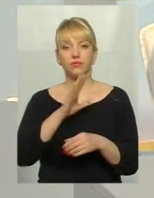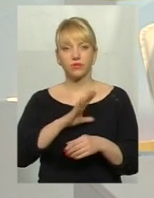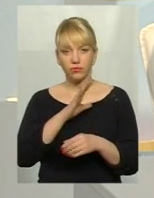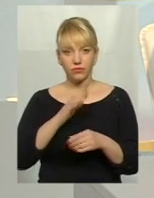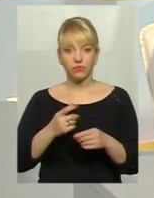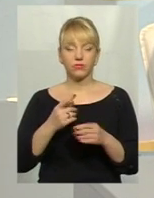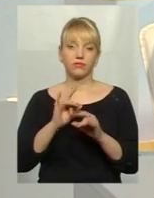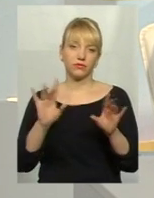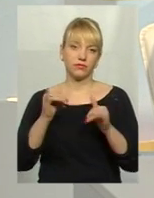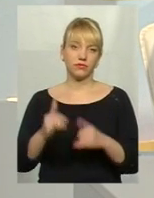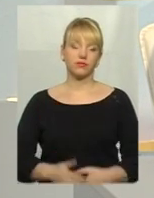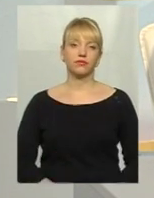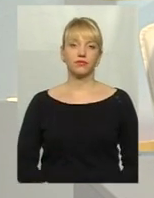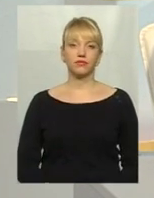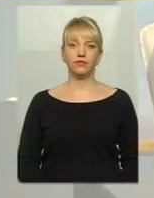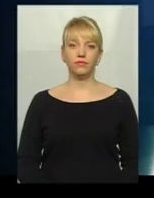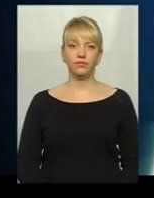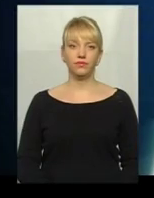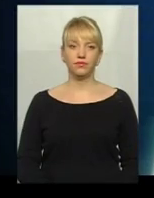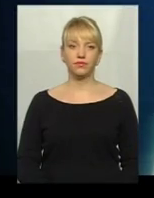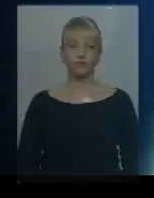наступному сюжеті? Далі продовжимо.